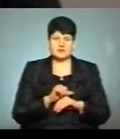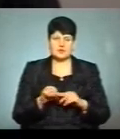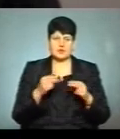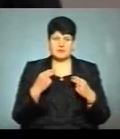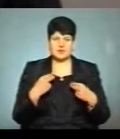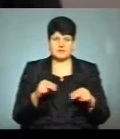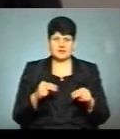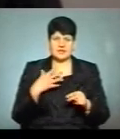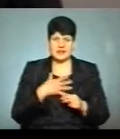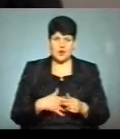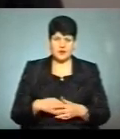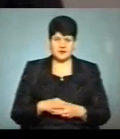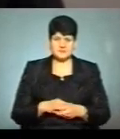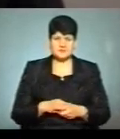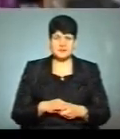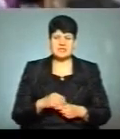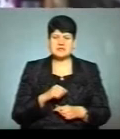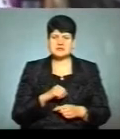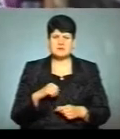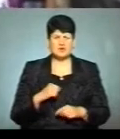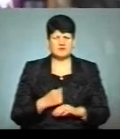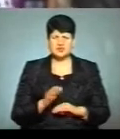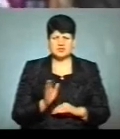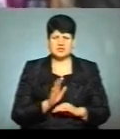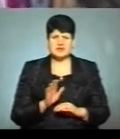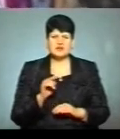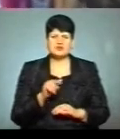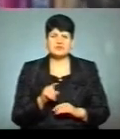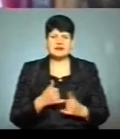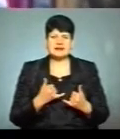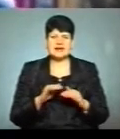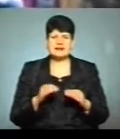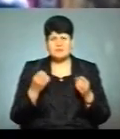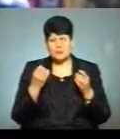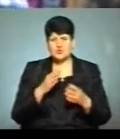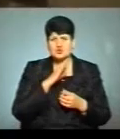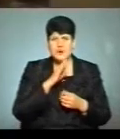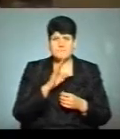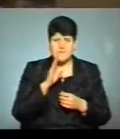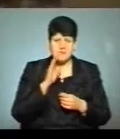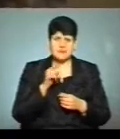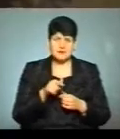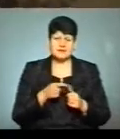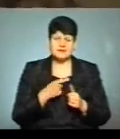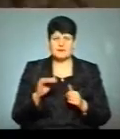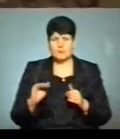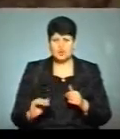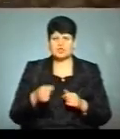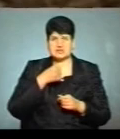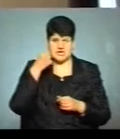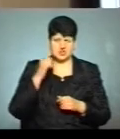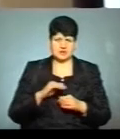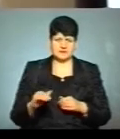продавати на орган. Та найголовніше для неї те, що для дітей вона просто мама. Так її називають і молодші, і